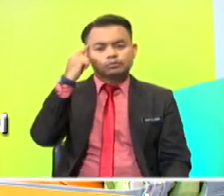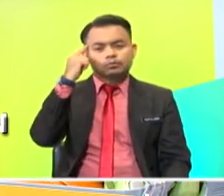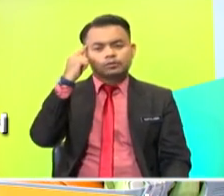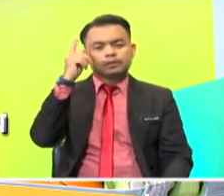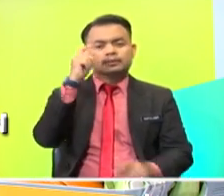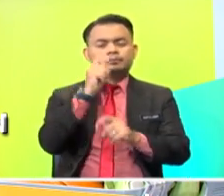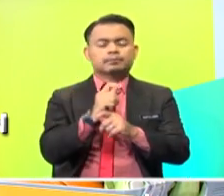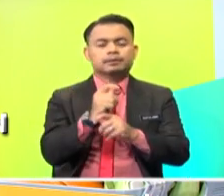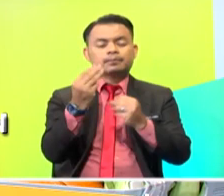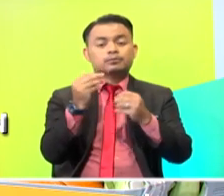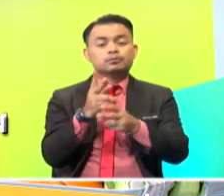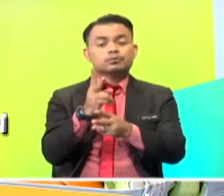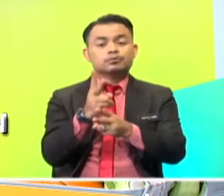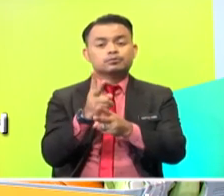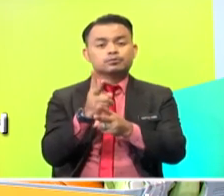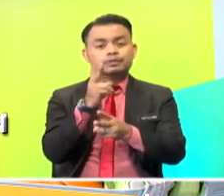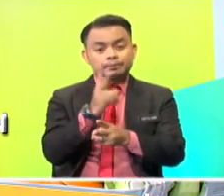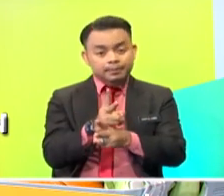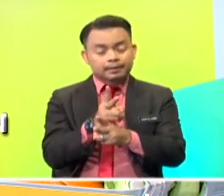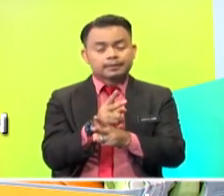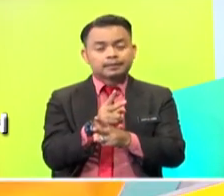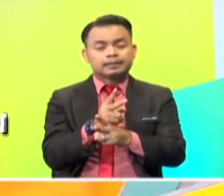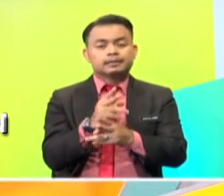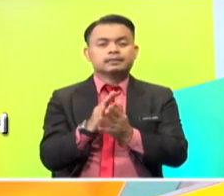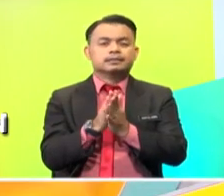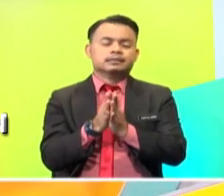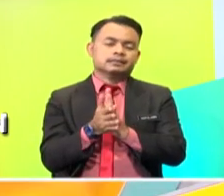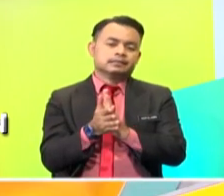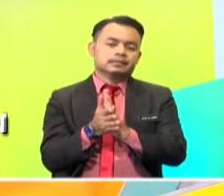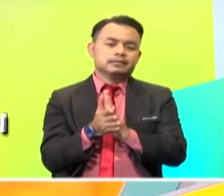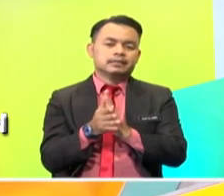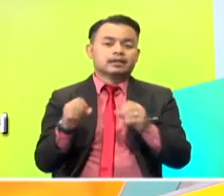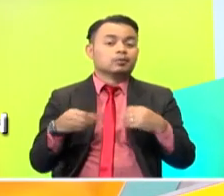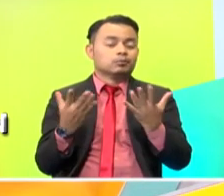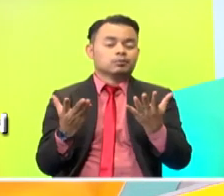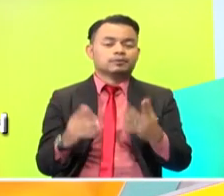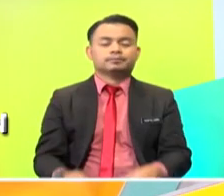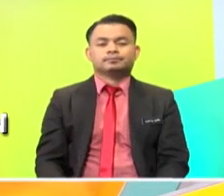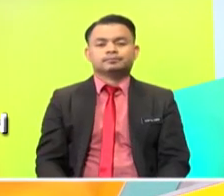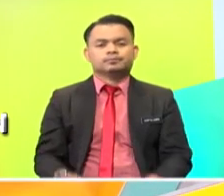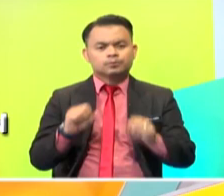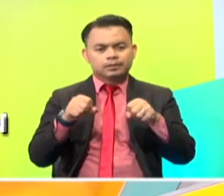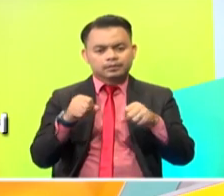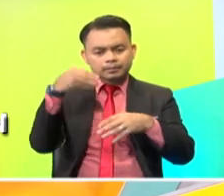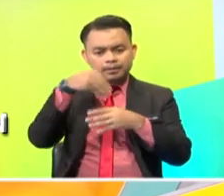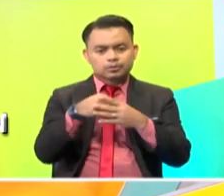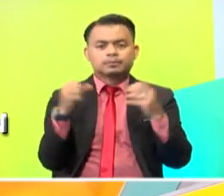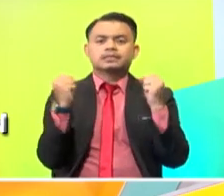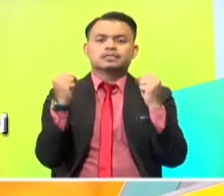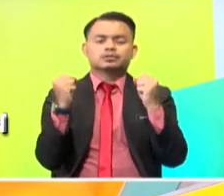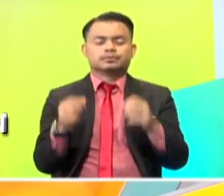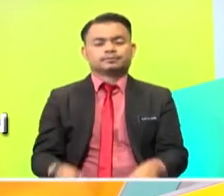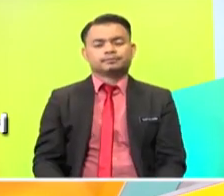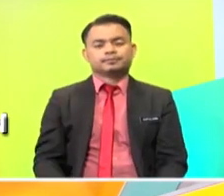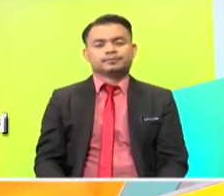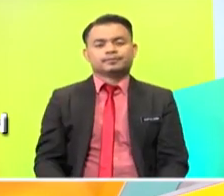langsung tuh bischoc blemoh depan suruh timbul rusak begitu sifadi peti sejuk Chingu itulah tujuan